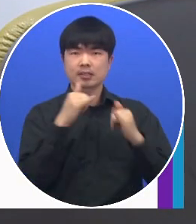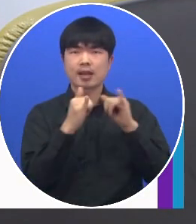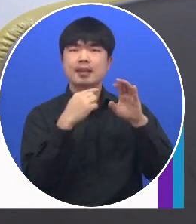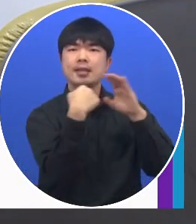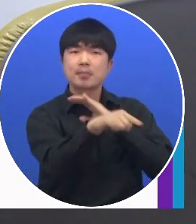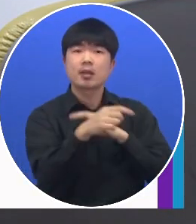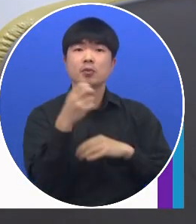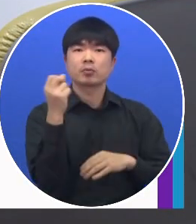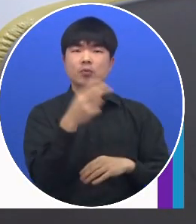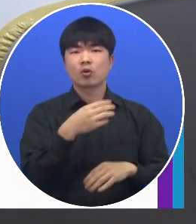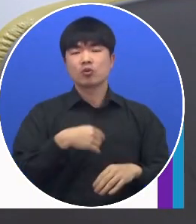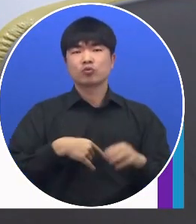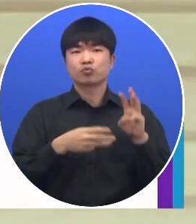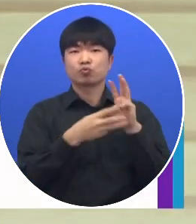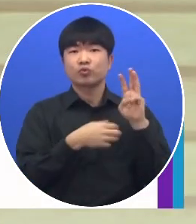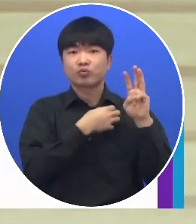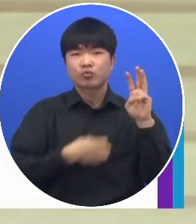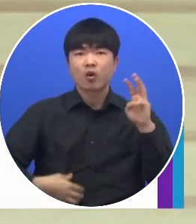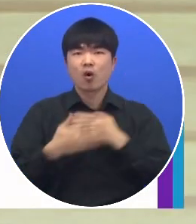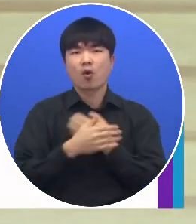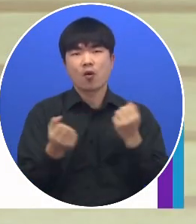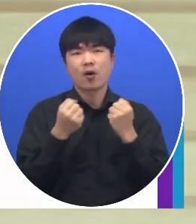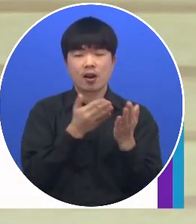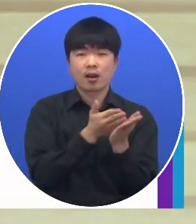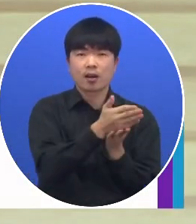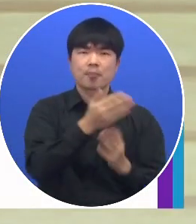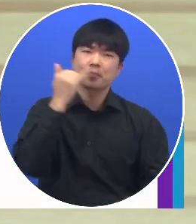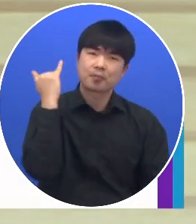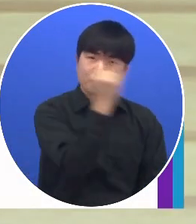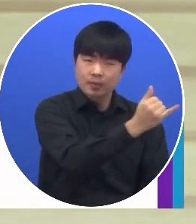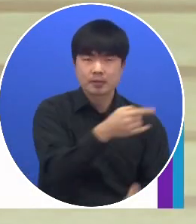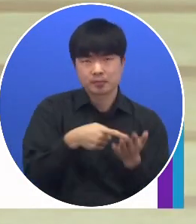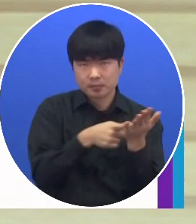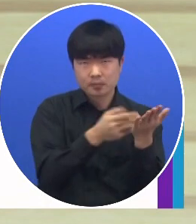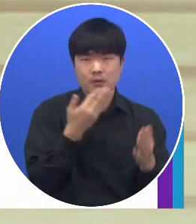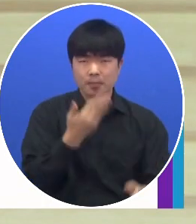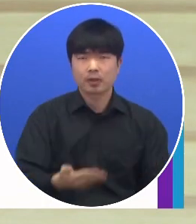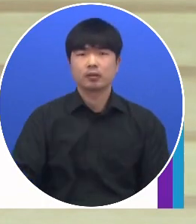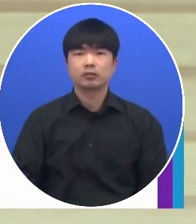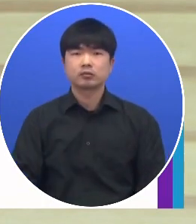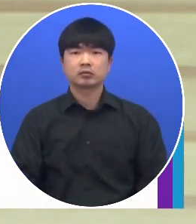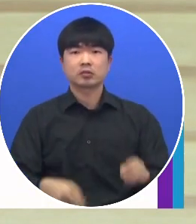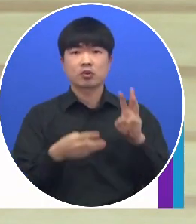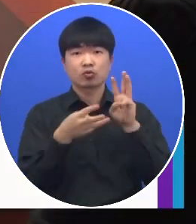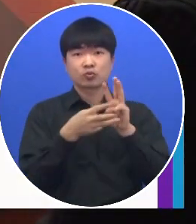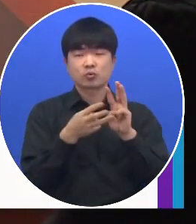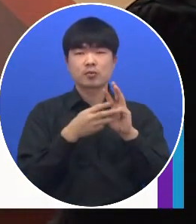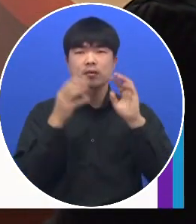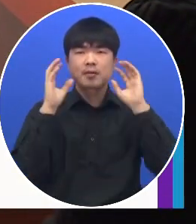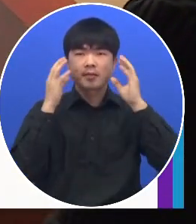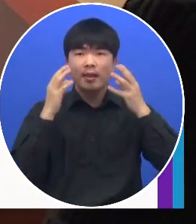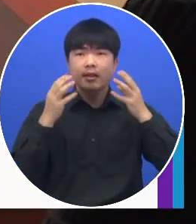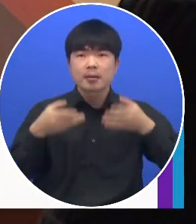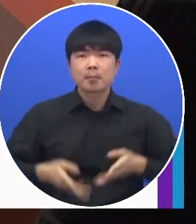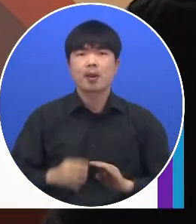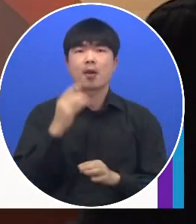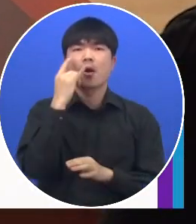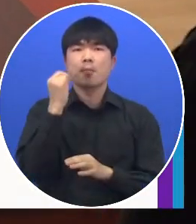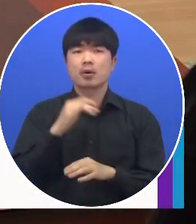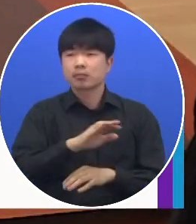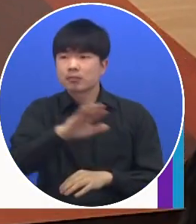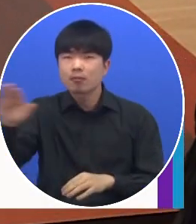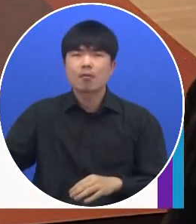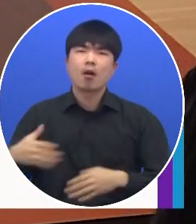또는 담당자 이메일 그리고 중랑구청 건강증진과 전화로도 신청하실 수 있습니다 중랑구